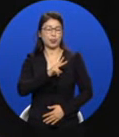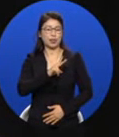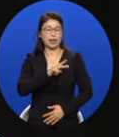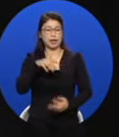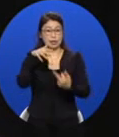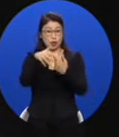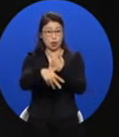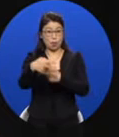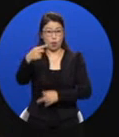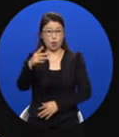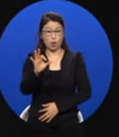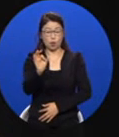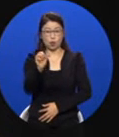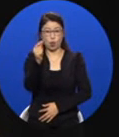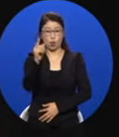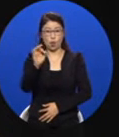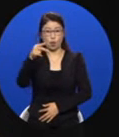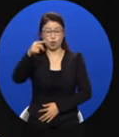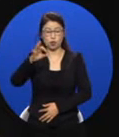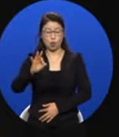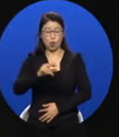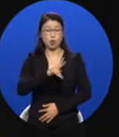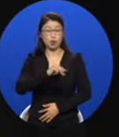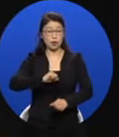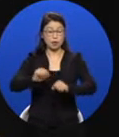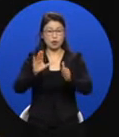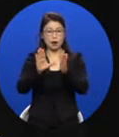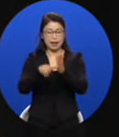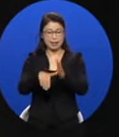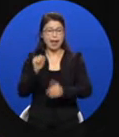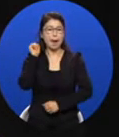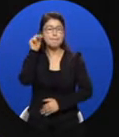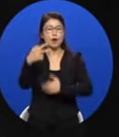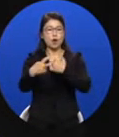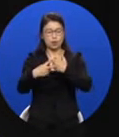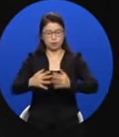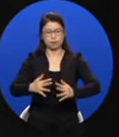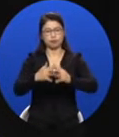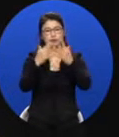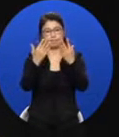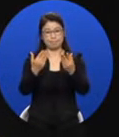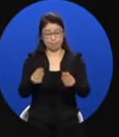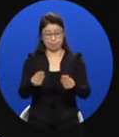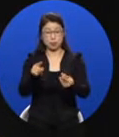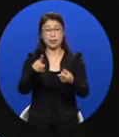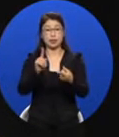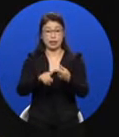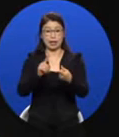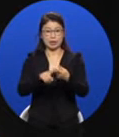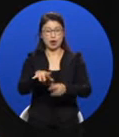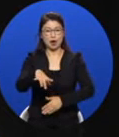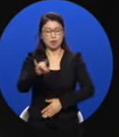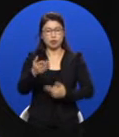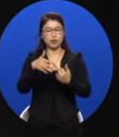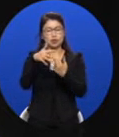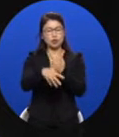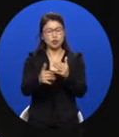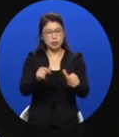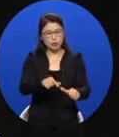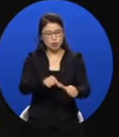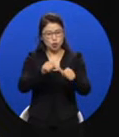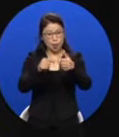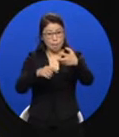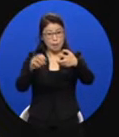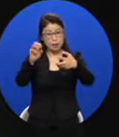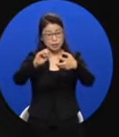동홍동에 헬스케어 타운이 들어섰습니다. 과연 여기에 주민 우선 고용제